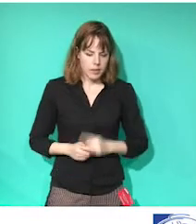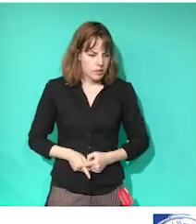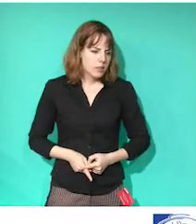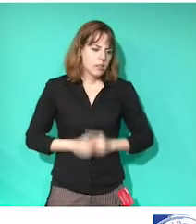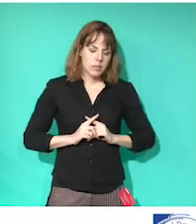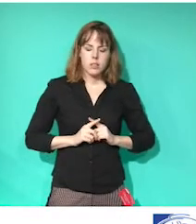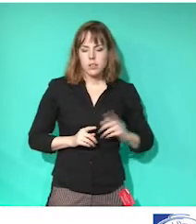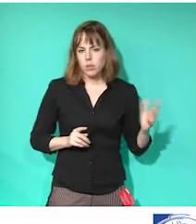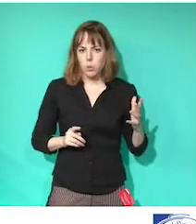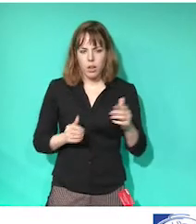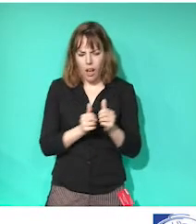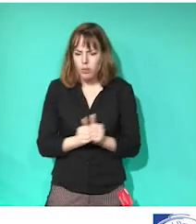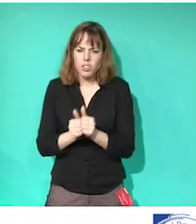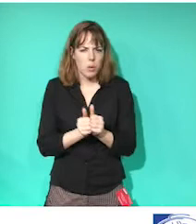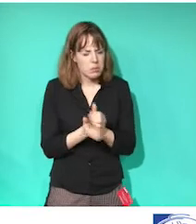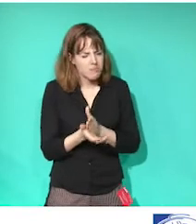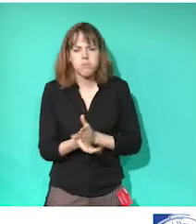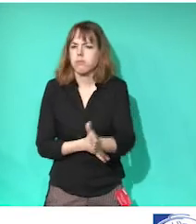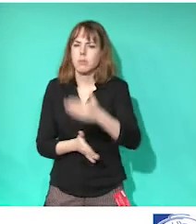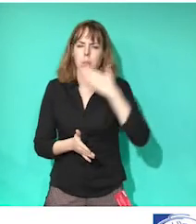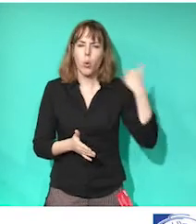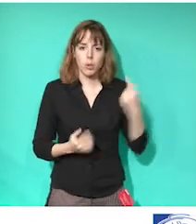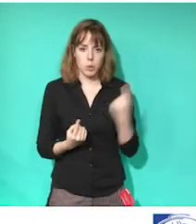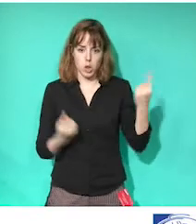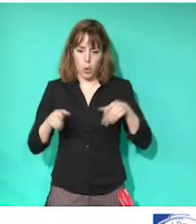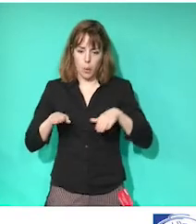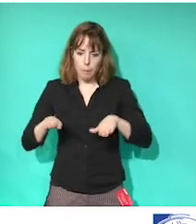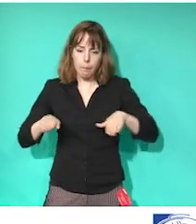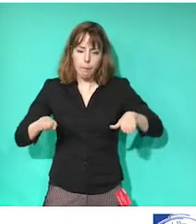ensemble intelligemment, on pouvait aller plus loin pour construire le mur,